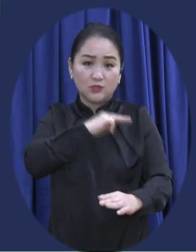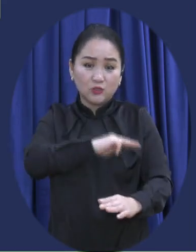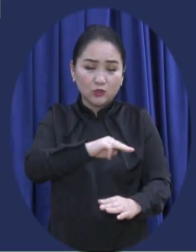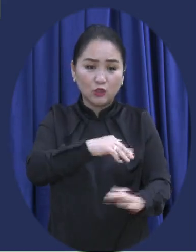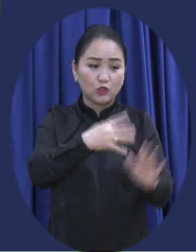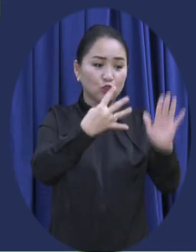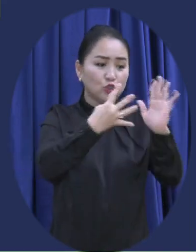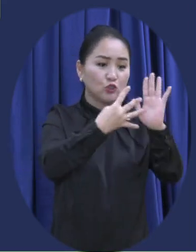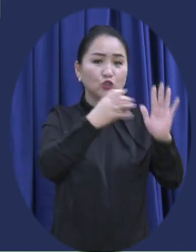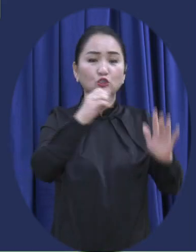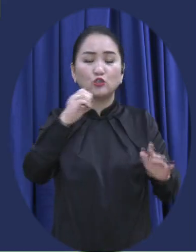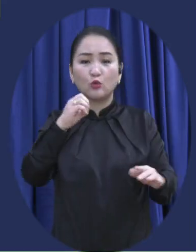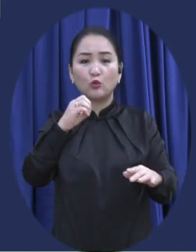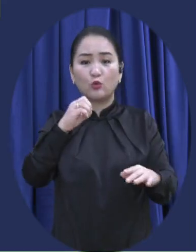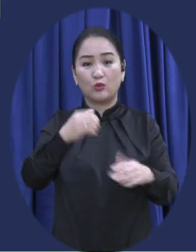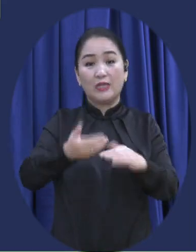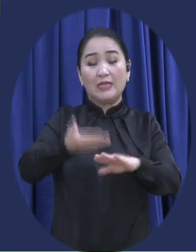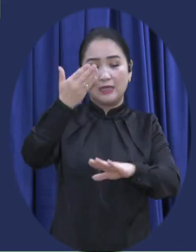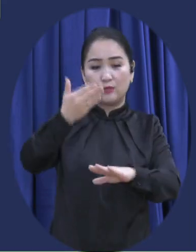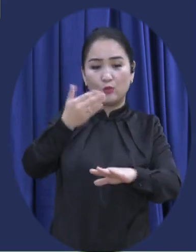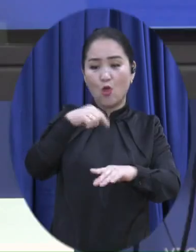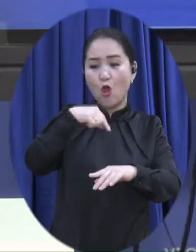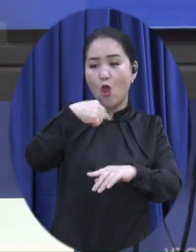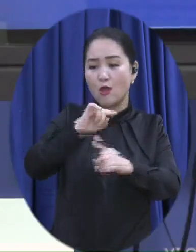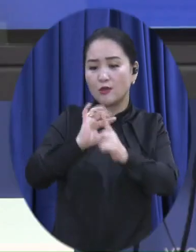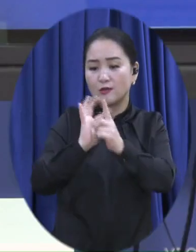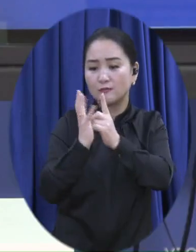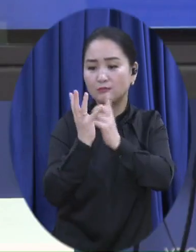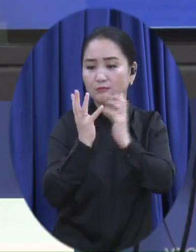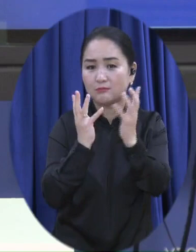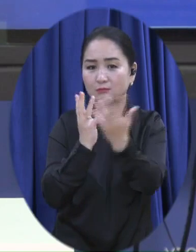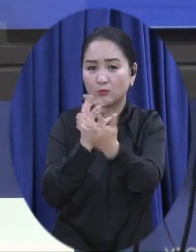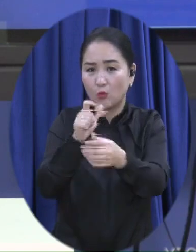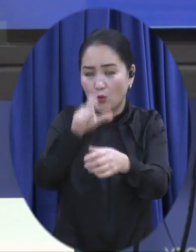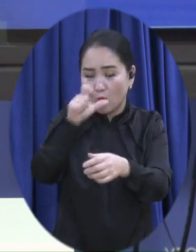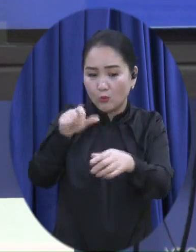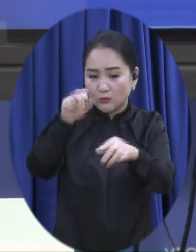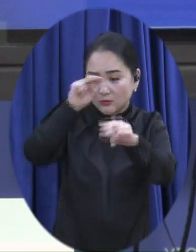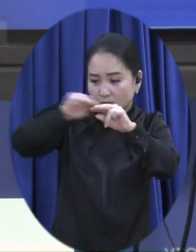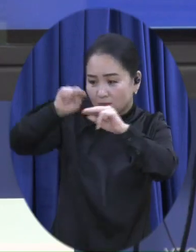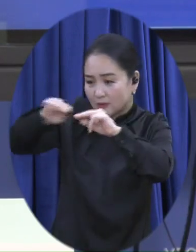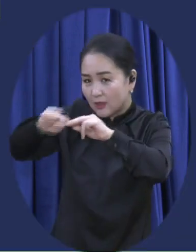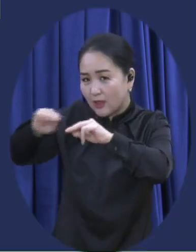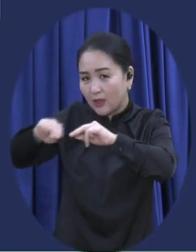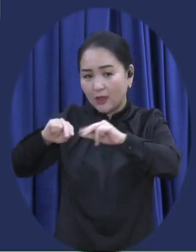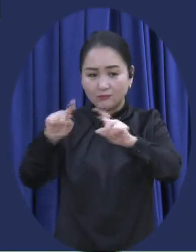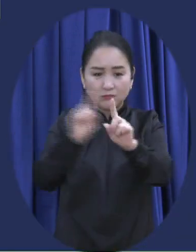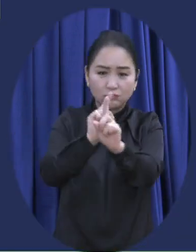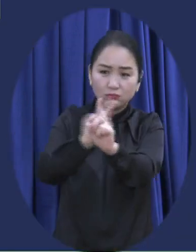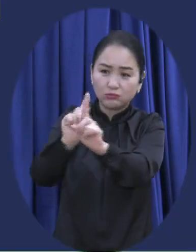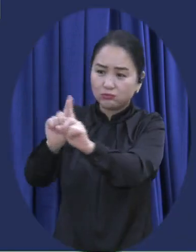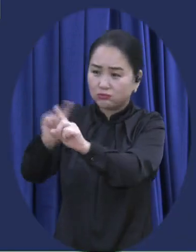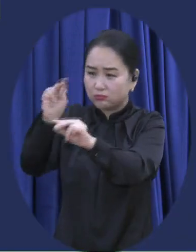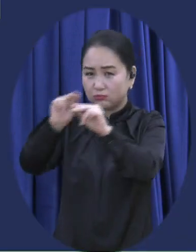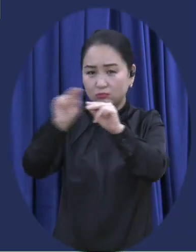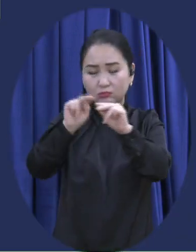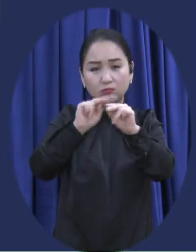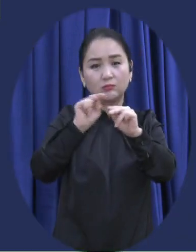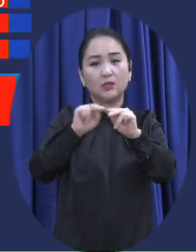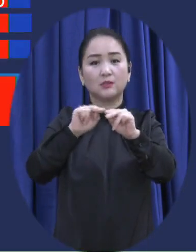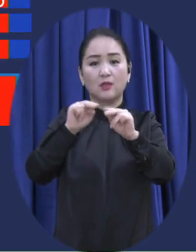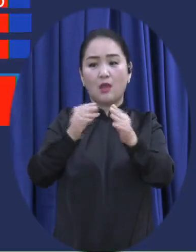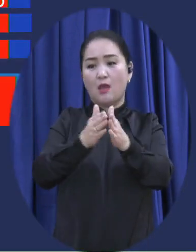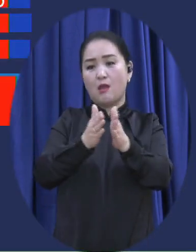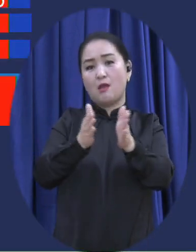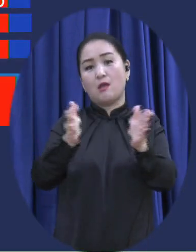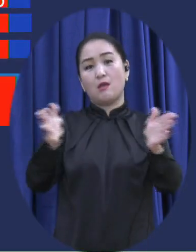ойрын хавдлыг илрүүлээд шинжилгээ, тандалт судалгаа хийгээд энэ бүгдийн хойноос мөрдөд тандах бол нэлээд тийм өргөн